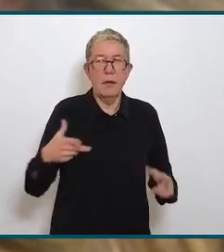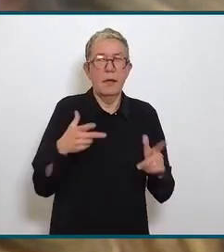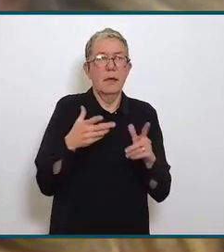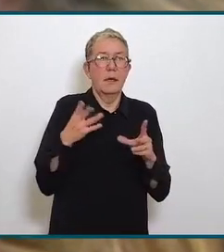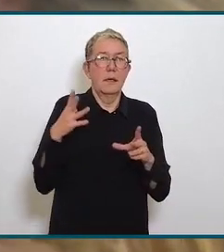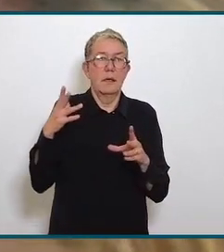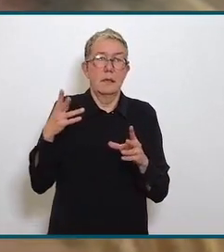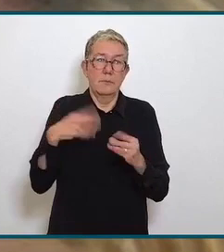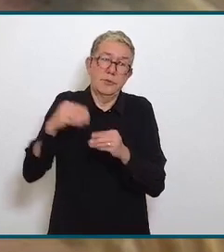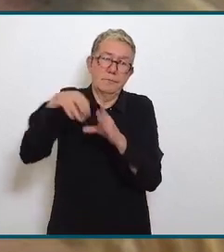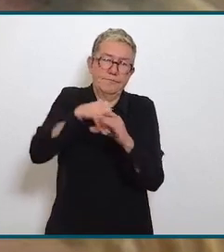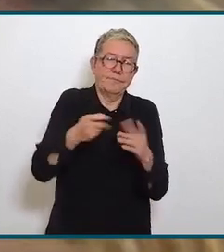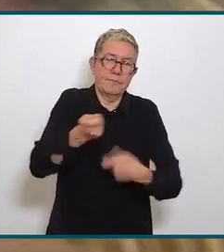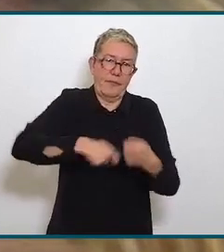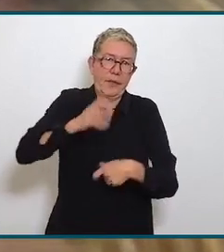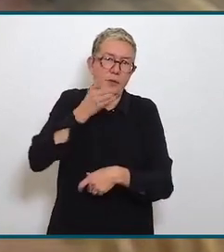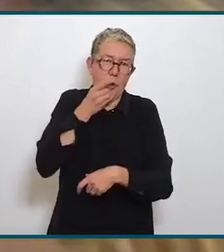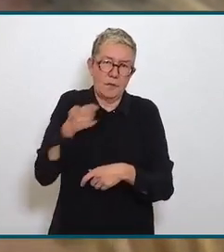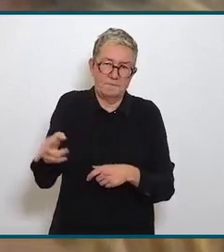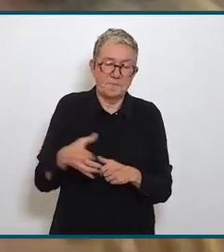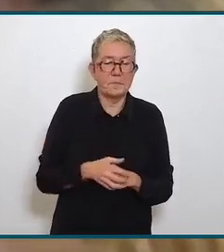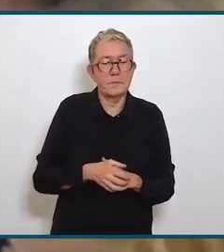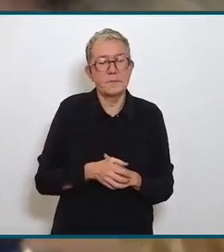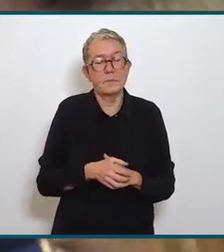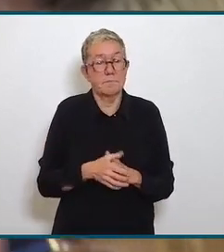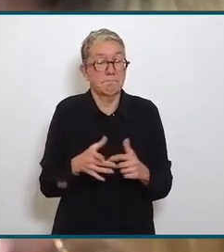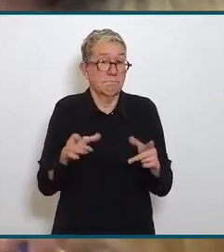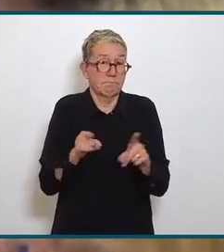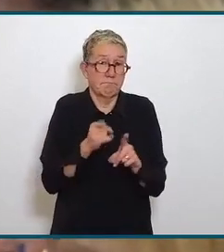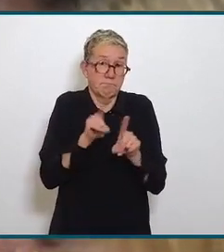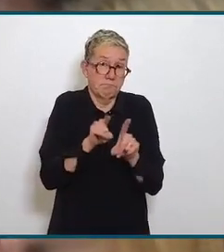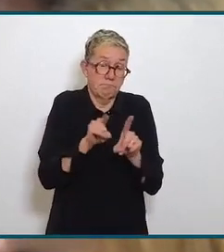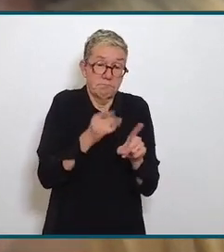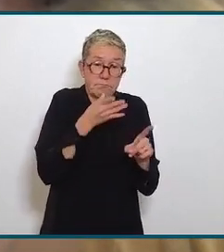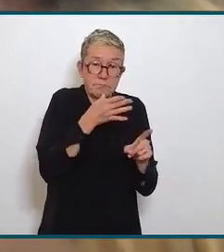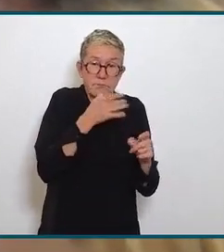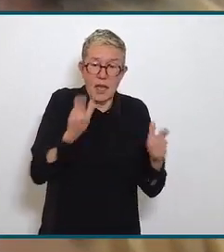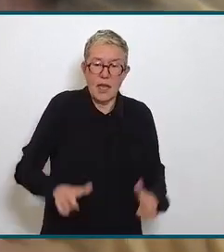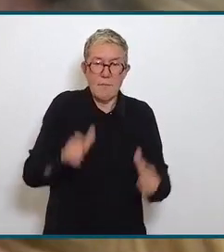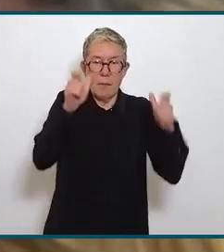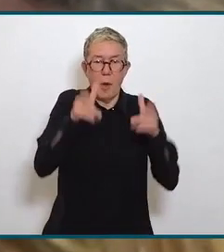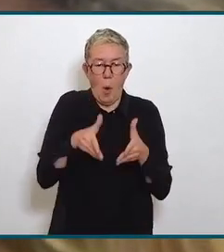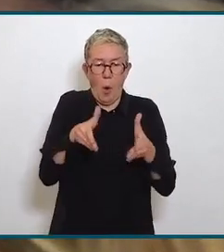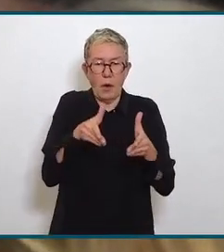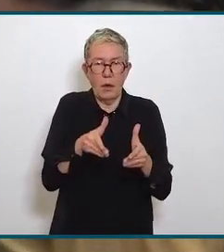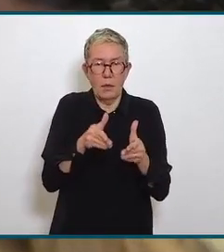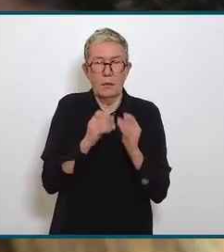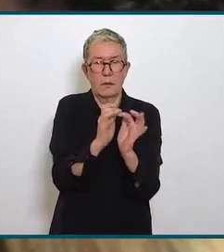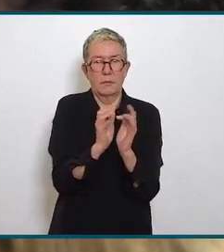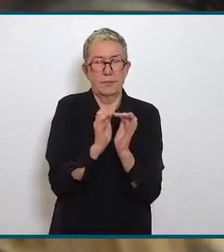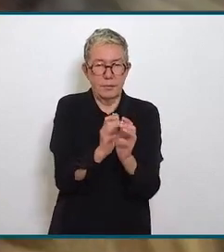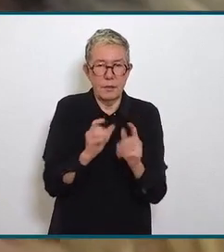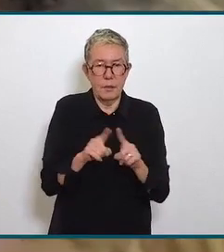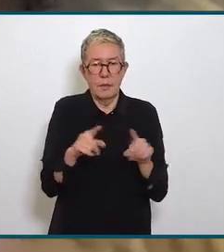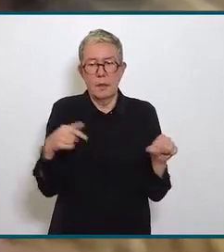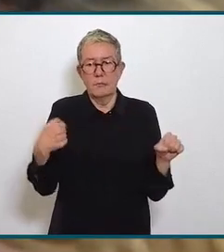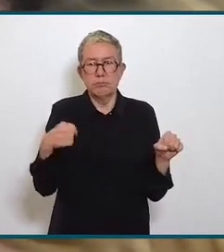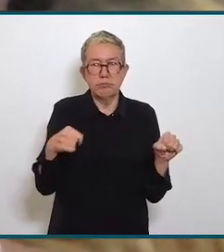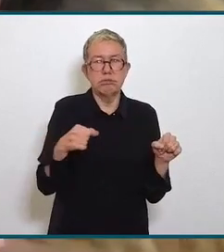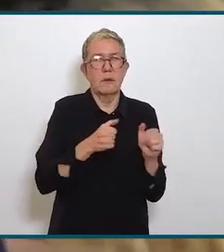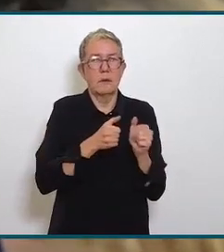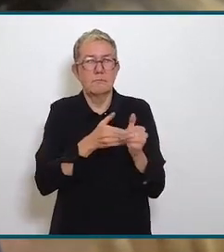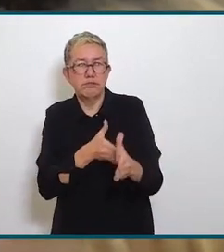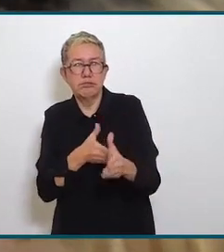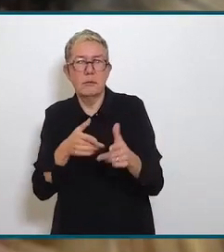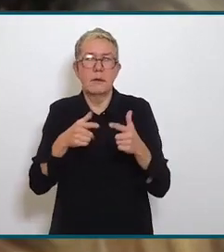stupéfiants. On ne peut pas non plus passer sous silence les occupations de halls de certains immeubles, les rodéos à Kirourien ou à Lambézélec,